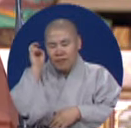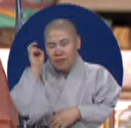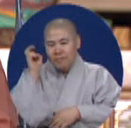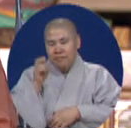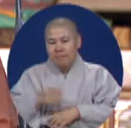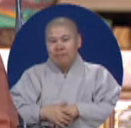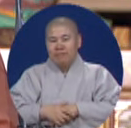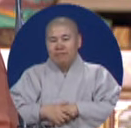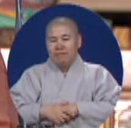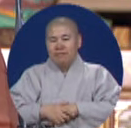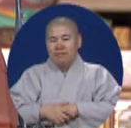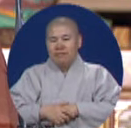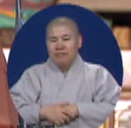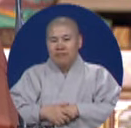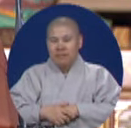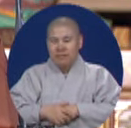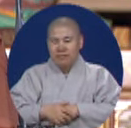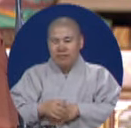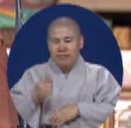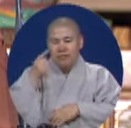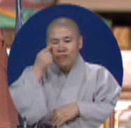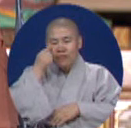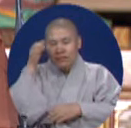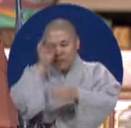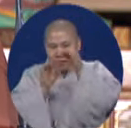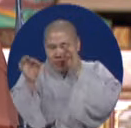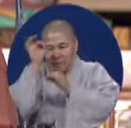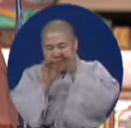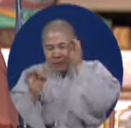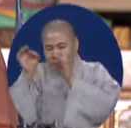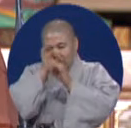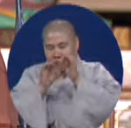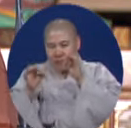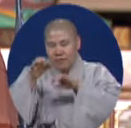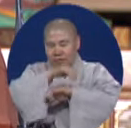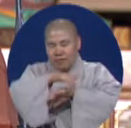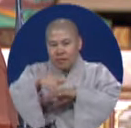있을까? 이래가지고 눈을 찾으러 다닙니다.